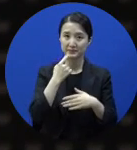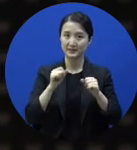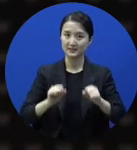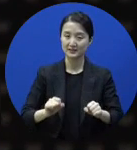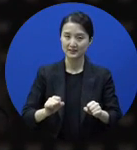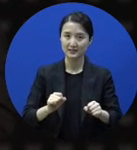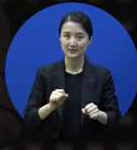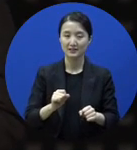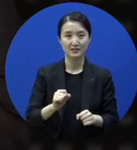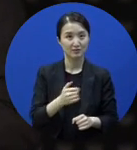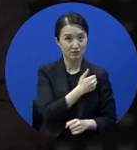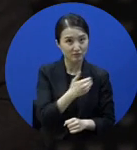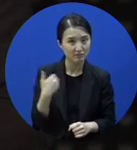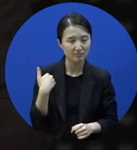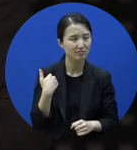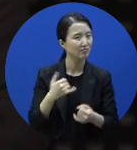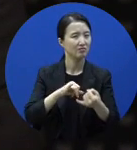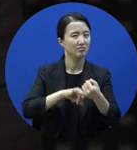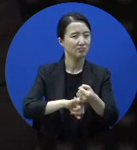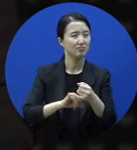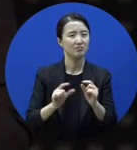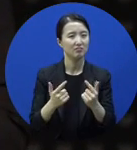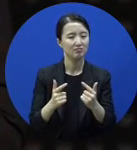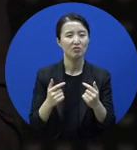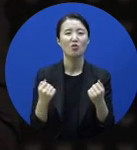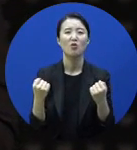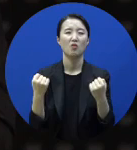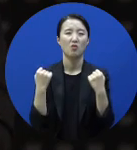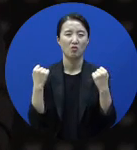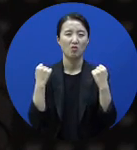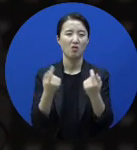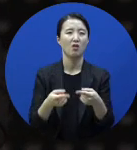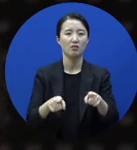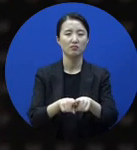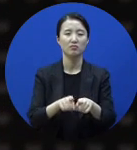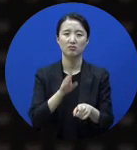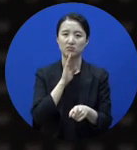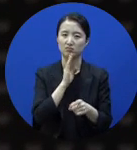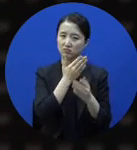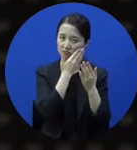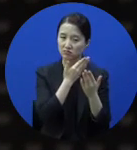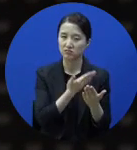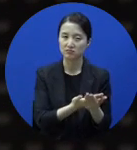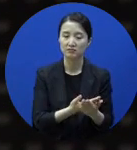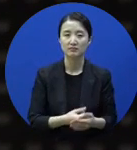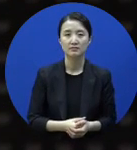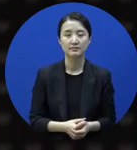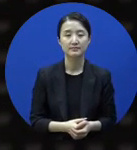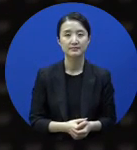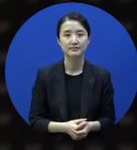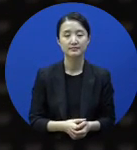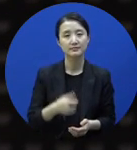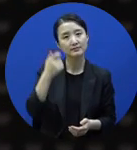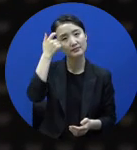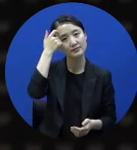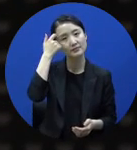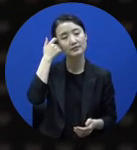또 건강뿐만 아니라 저희가 이제 일을 하면서 건강을 많이 챙기죠. 네, 그러다 보니까 일을, 할수